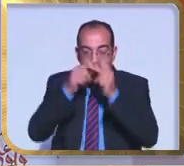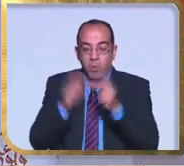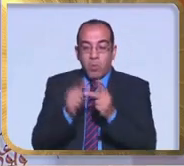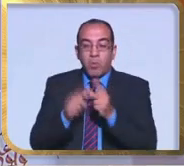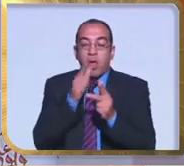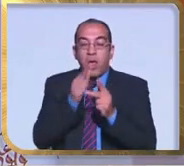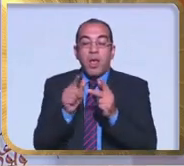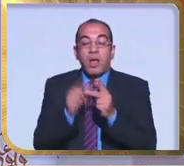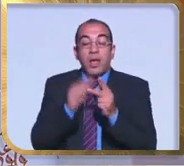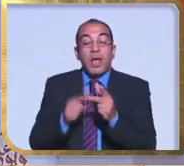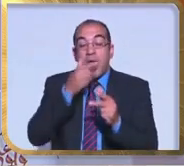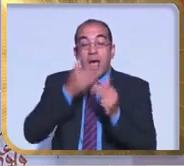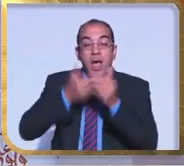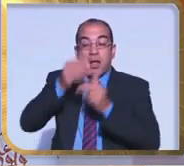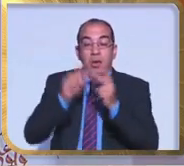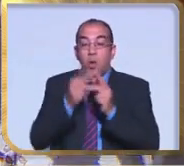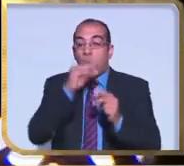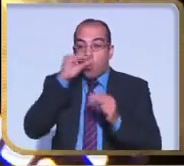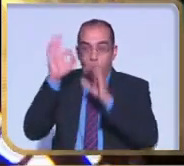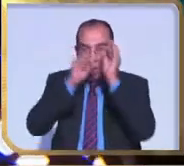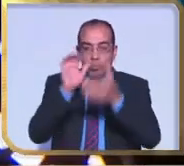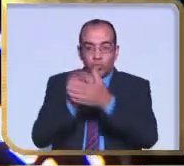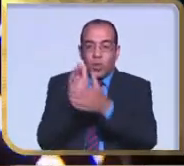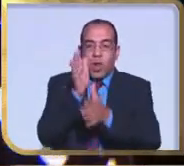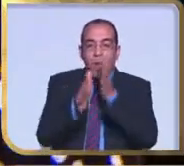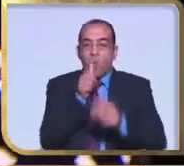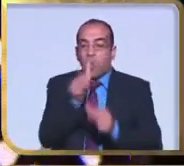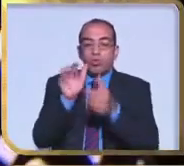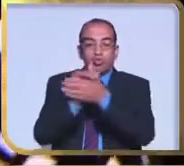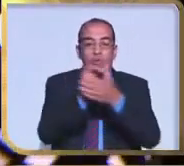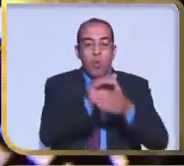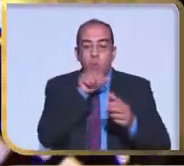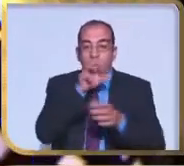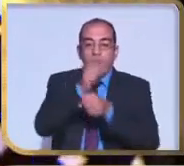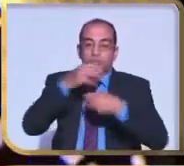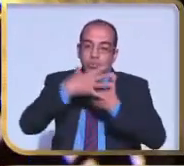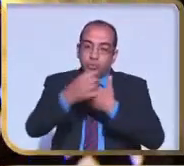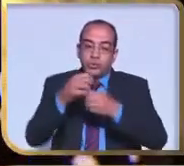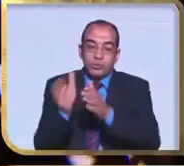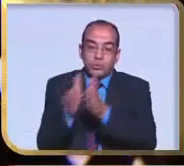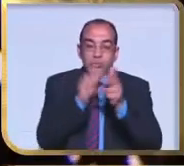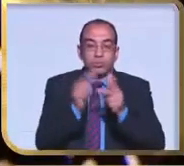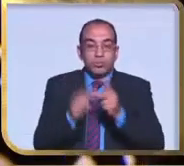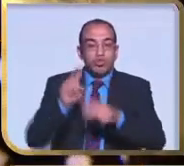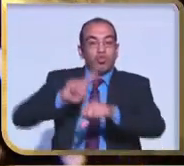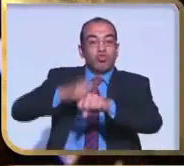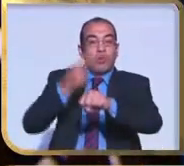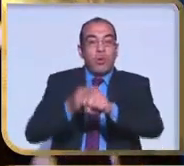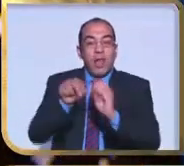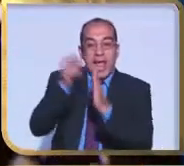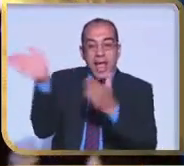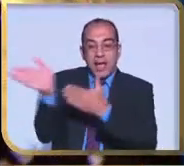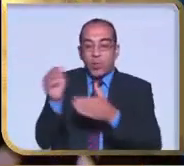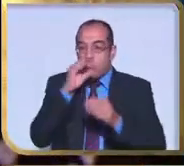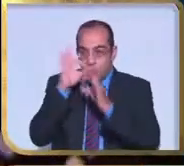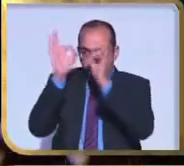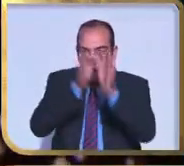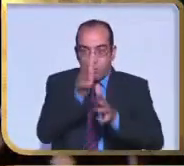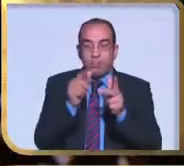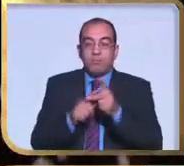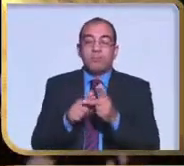غريب القرآن الكريم وأقوال الصحابة وأقوال التابعين وشواهد الحديث من القرآن